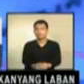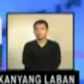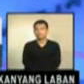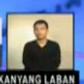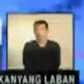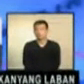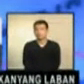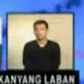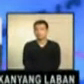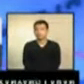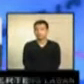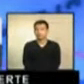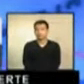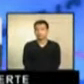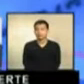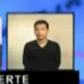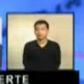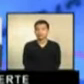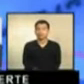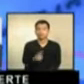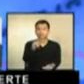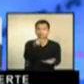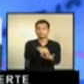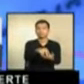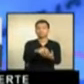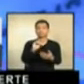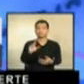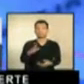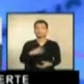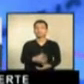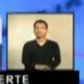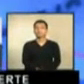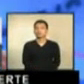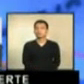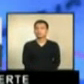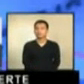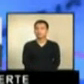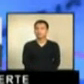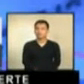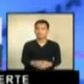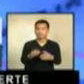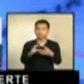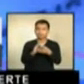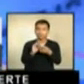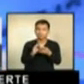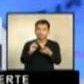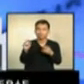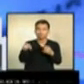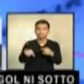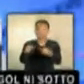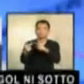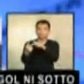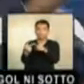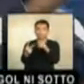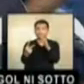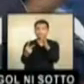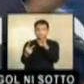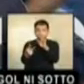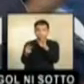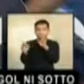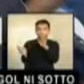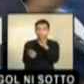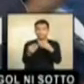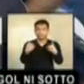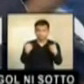mga magulang. Hindi na po nag-aaral din, hindi na po nag-aaral. Hindi na nag-aaral. Okay, so tambay. So, andito kasi, dalawang nanay at dalawang minor de